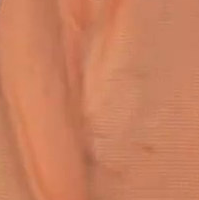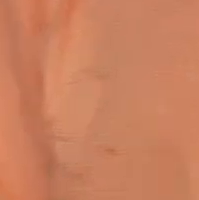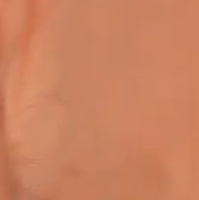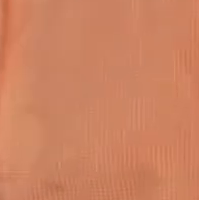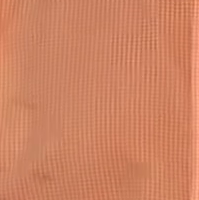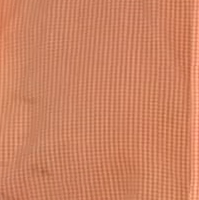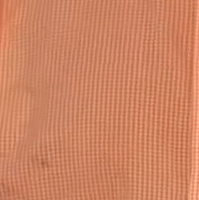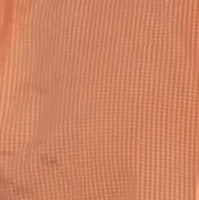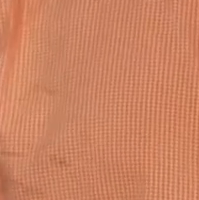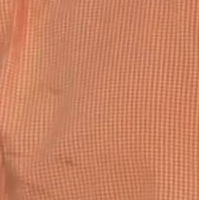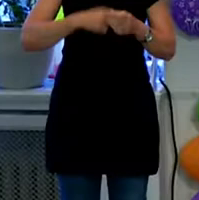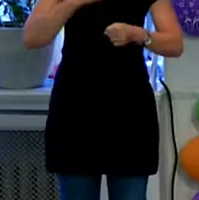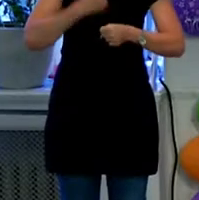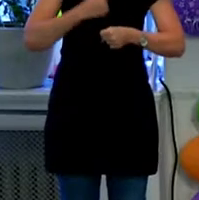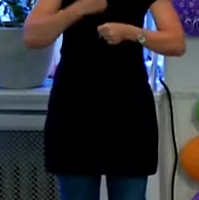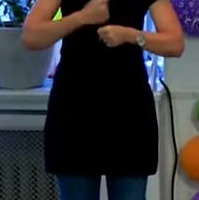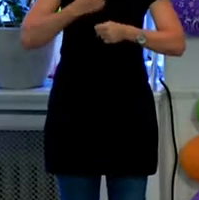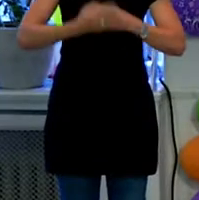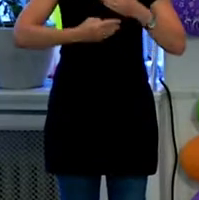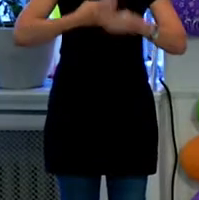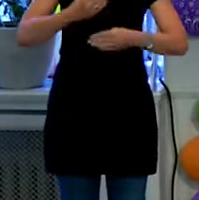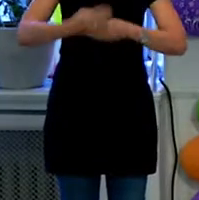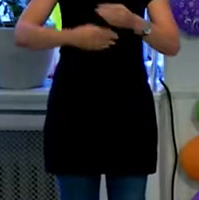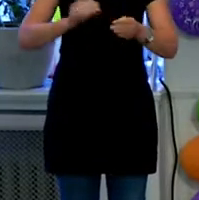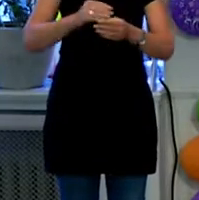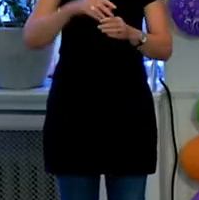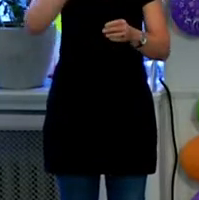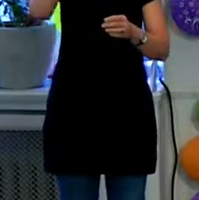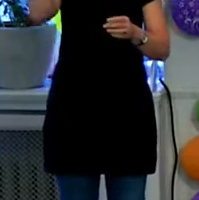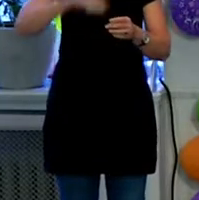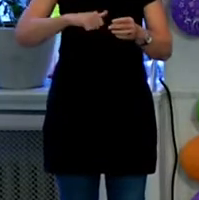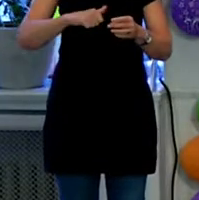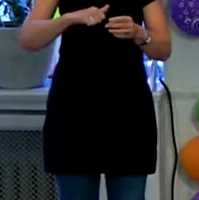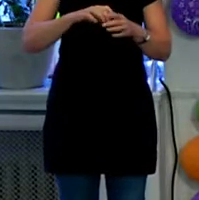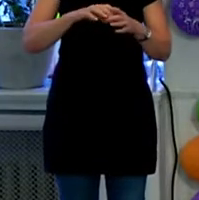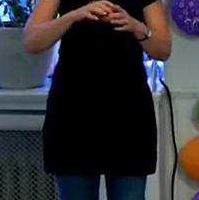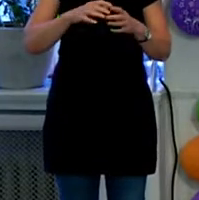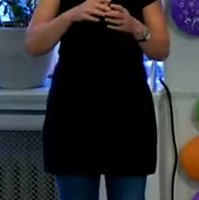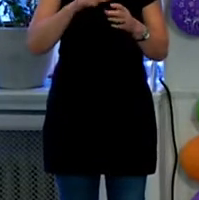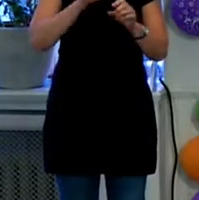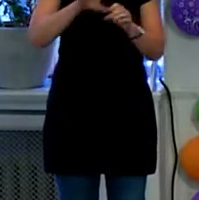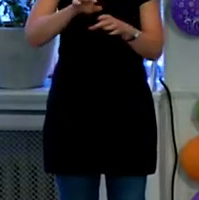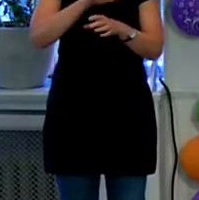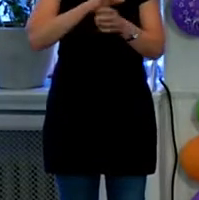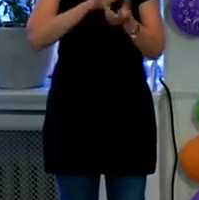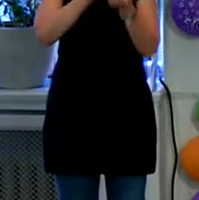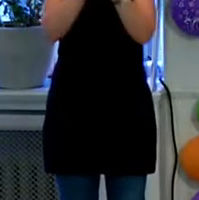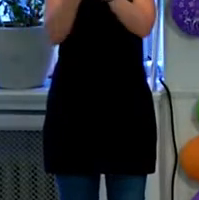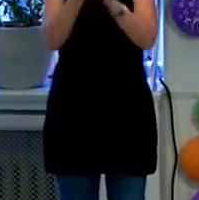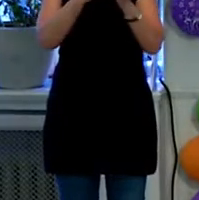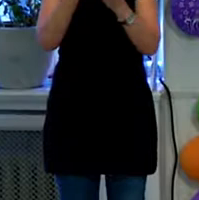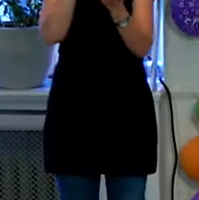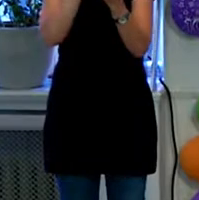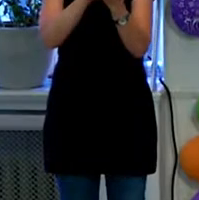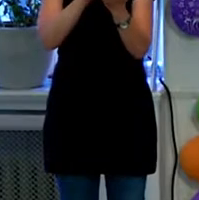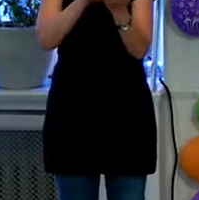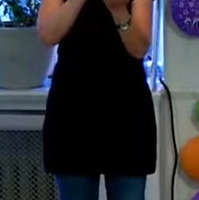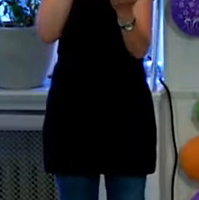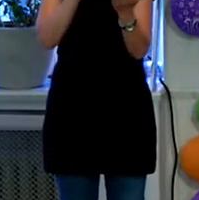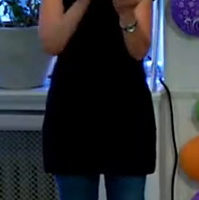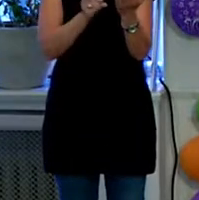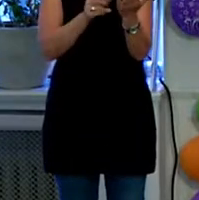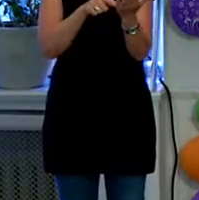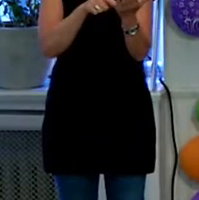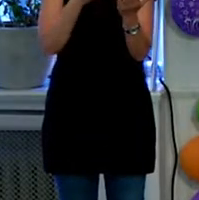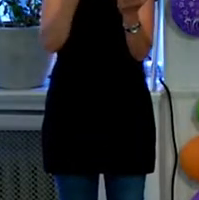här när det ska bli verkstad. Och då är det ju rätt så komplicerat. Mm. Det är stora intrång. Mm. Det förändrar kanske stadsbilden. Och då